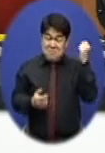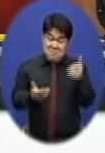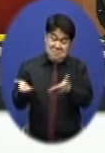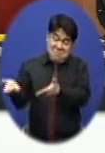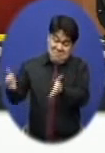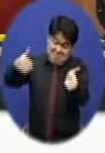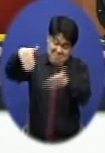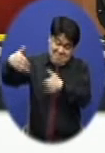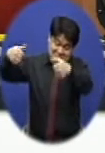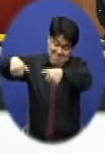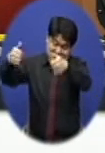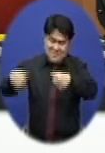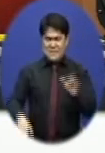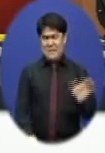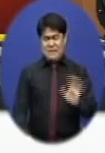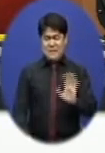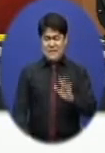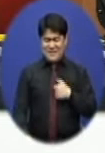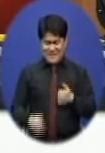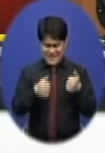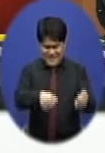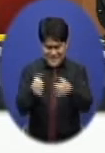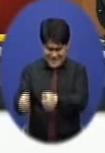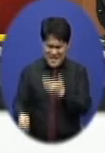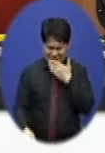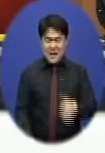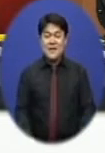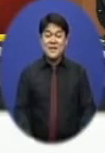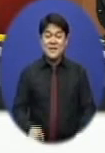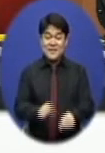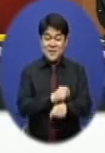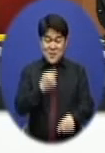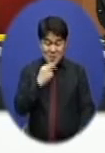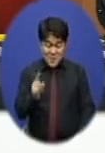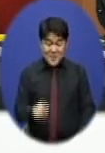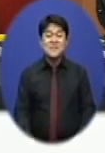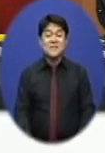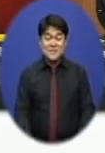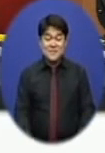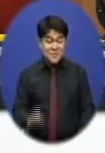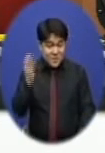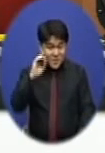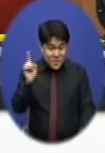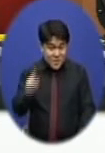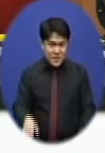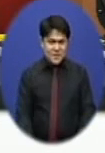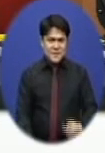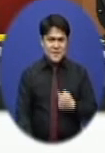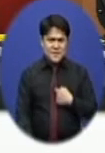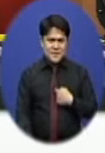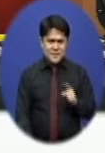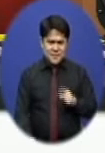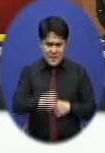예. 그건 아니시고요. 네. 네. 별일 없으셨어요? 네, 요새요. 예. 저기,